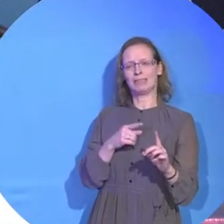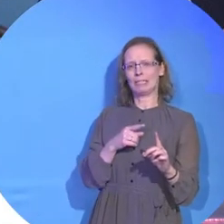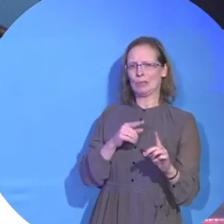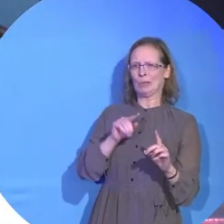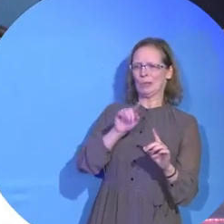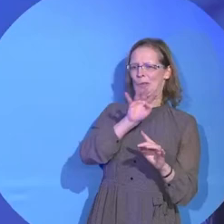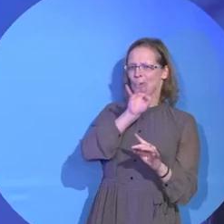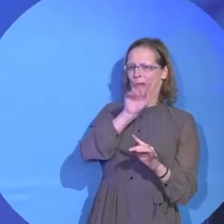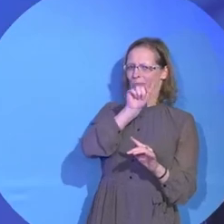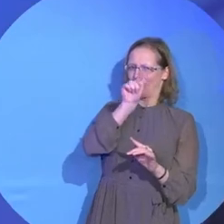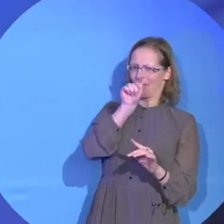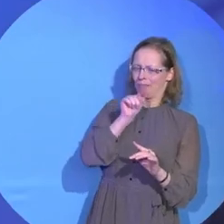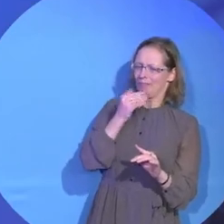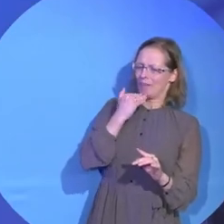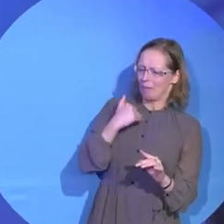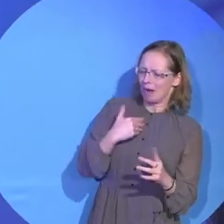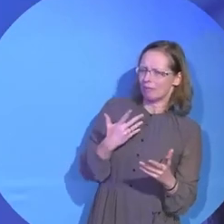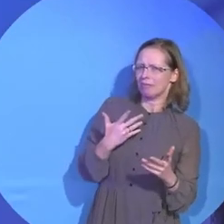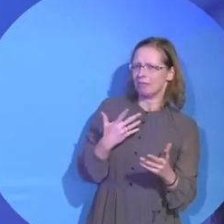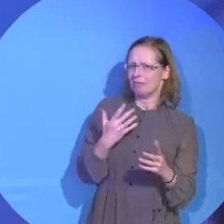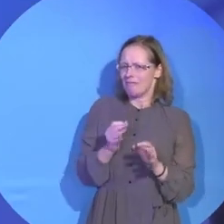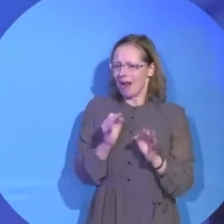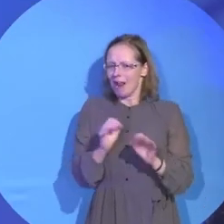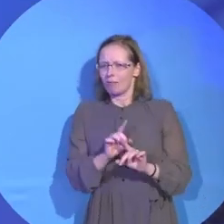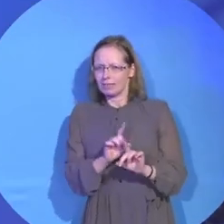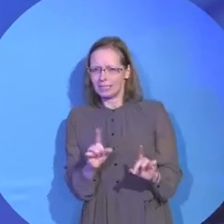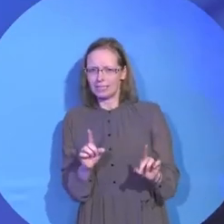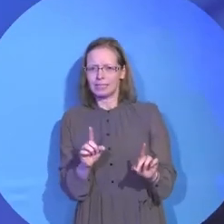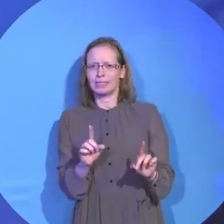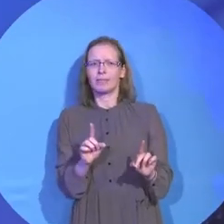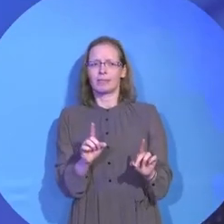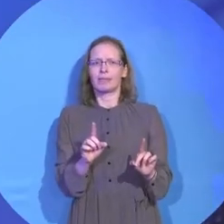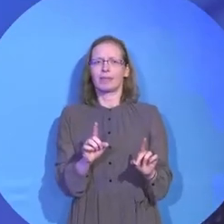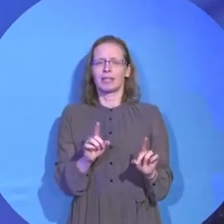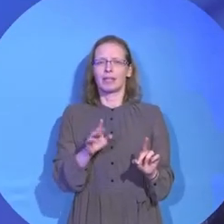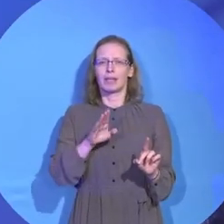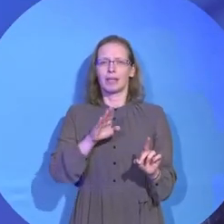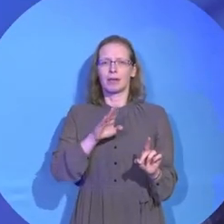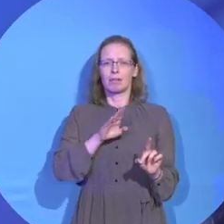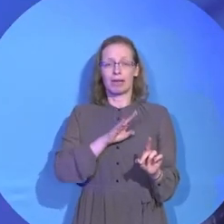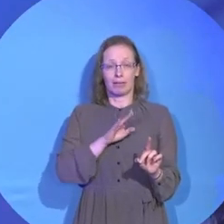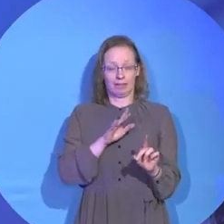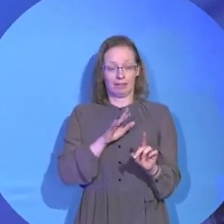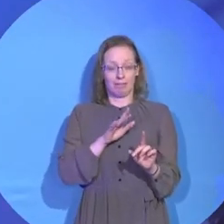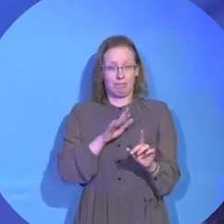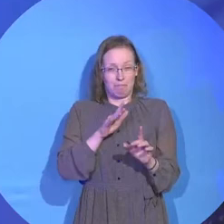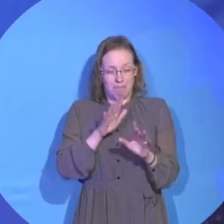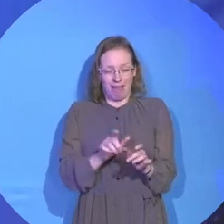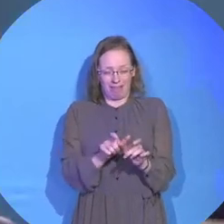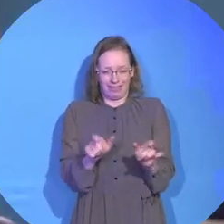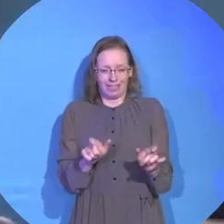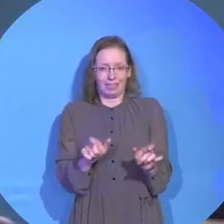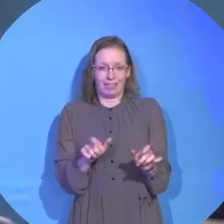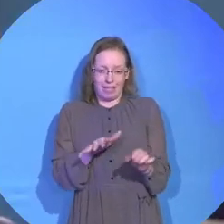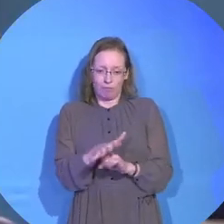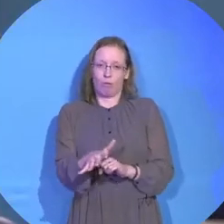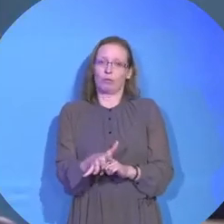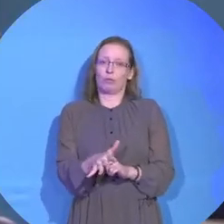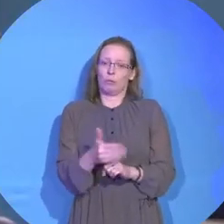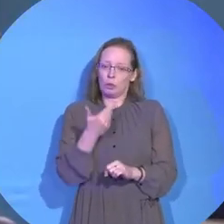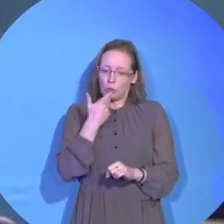zetten. In de zin van, kan het ook kwaad? Het blijven middelen die invloed hebben op een hele jonge zwangerschap en op de moeder